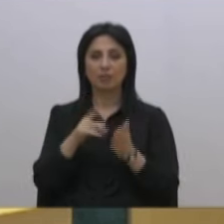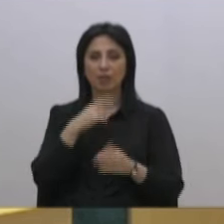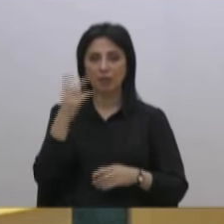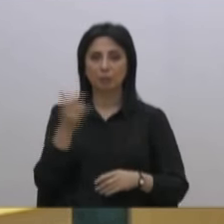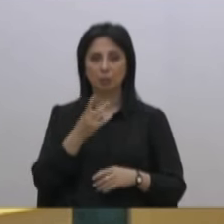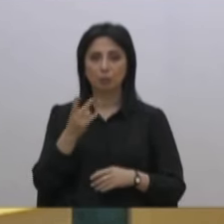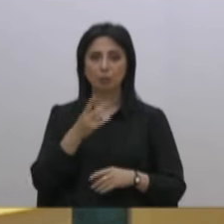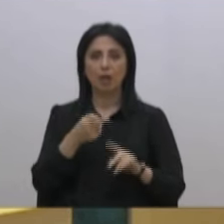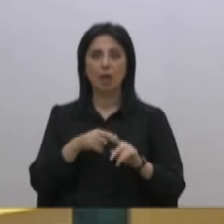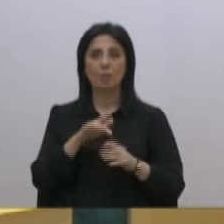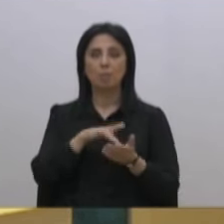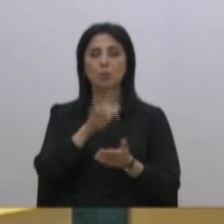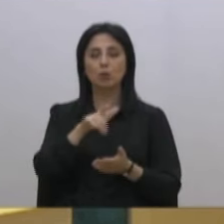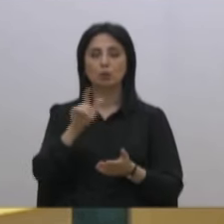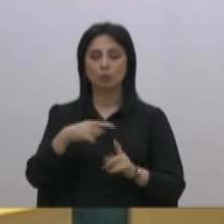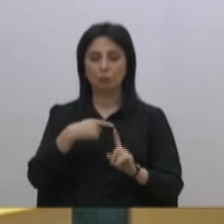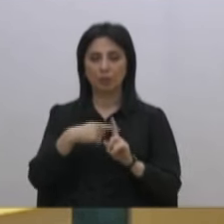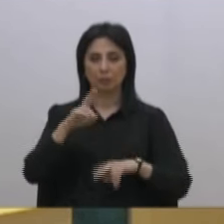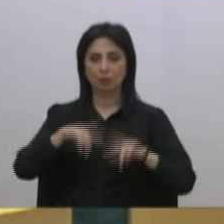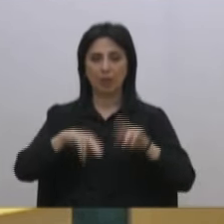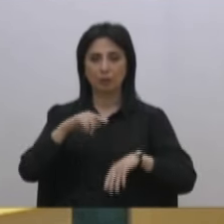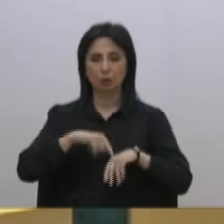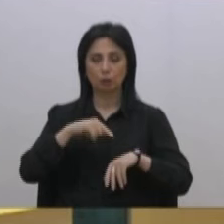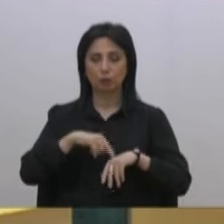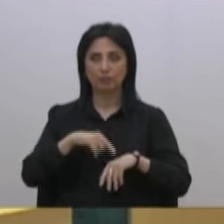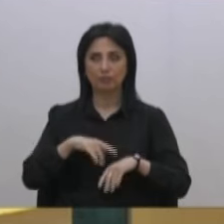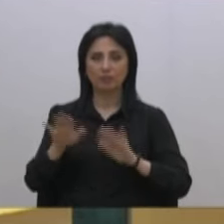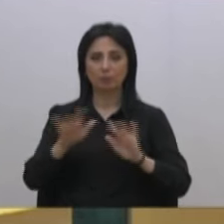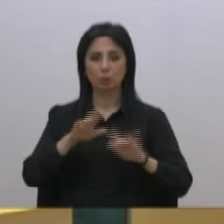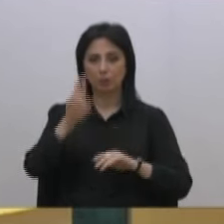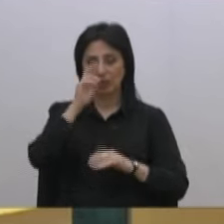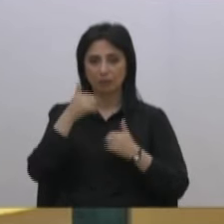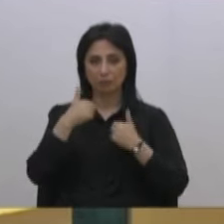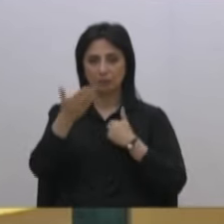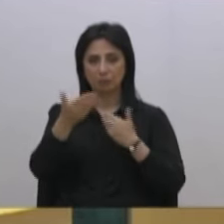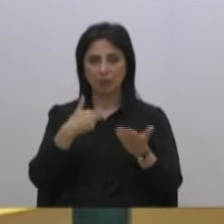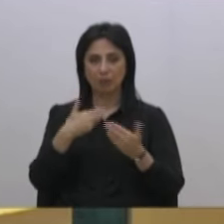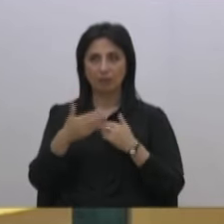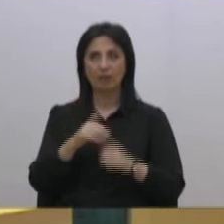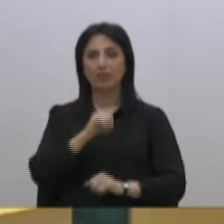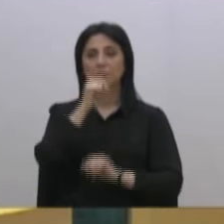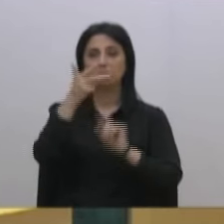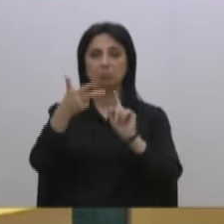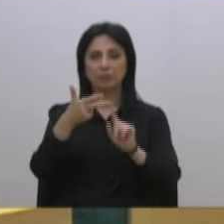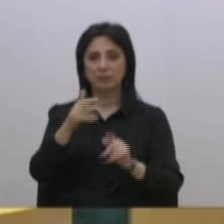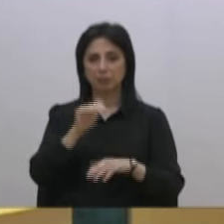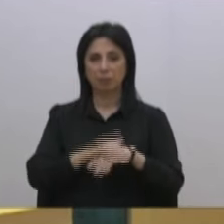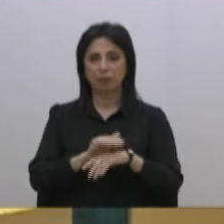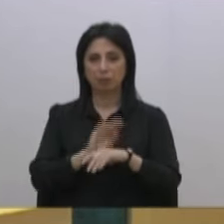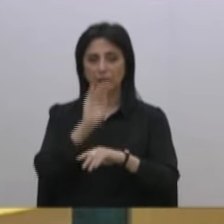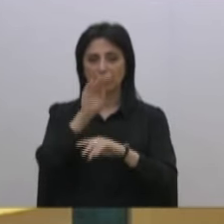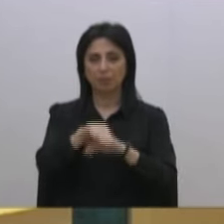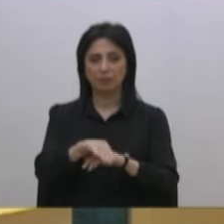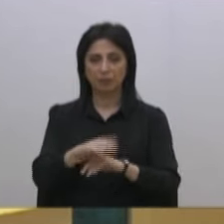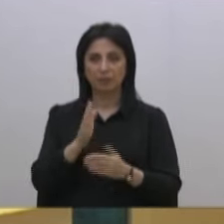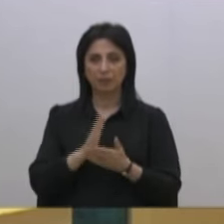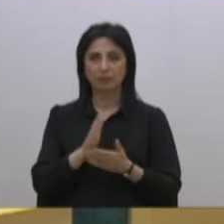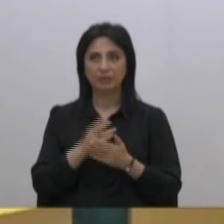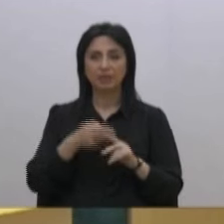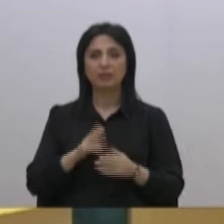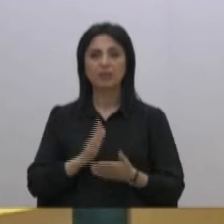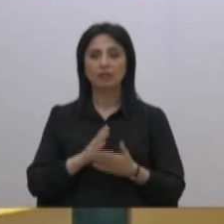უნდა, მოსახლეობის დადებით განწყობას მოქმედი ხელისუფლების მიმართ. და მესამე ფაქტორი, დამატებით მესამე ფაქტორი,